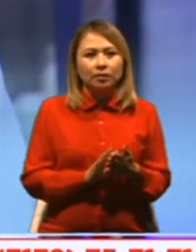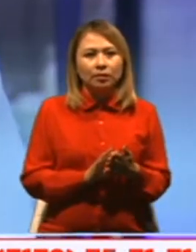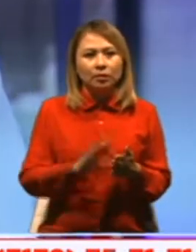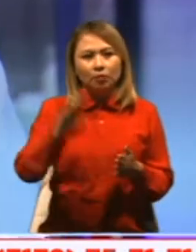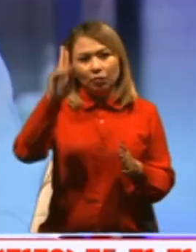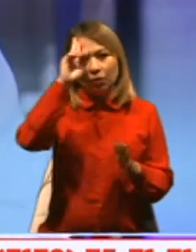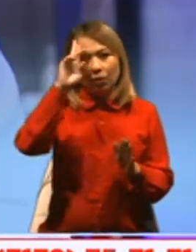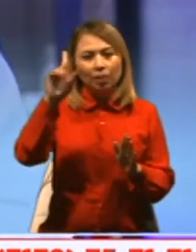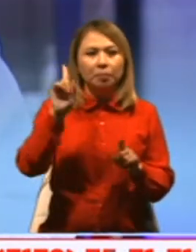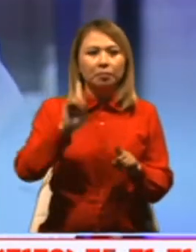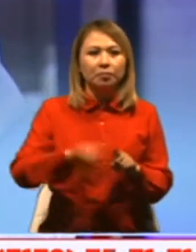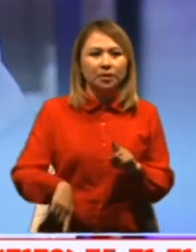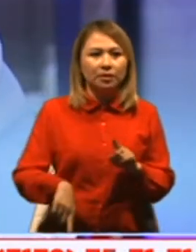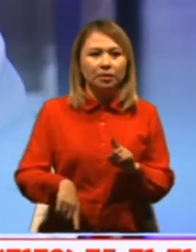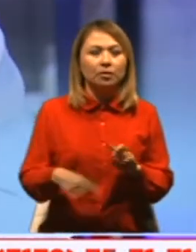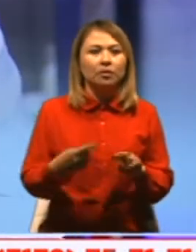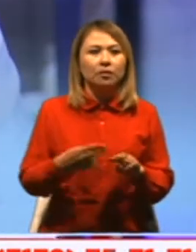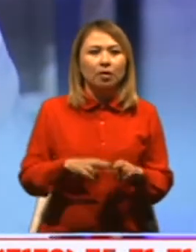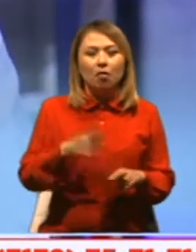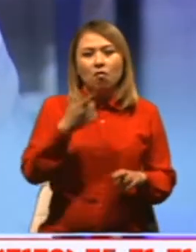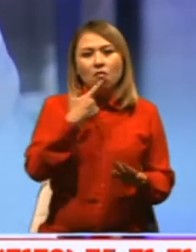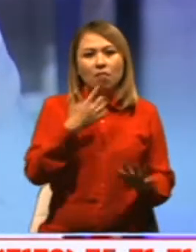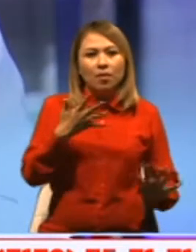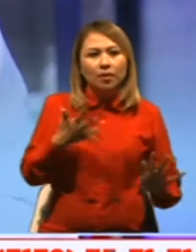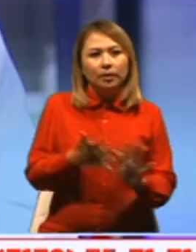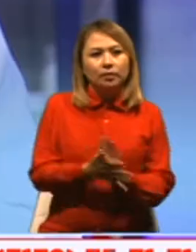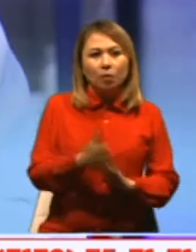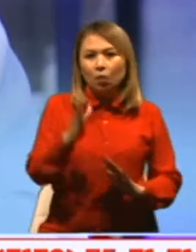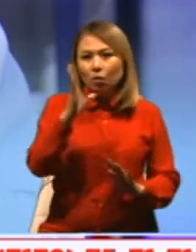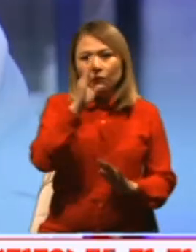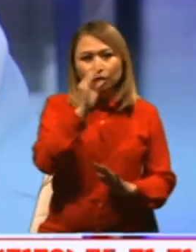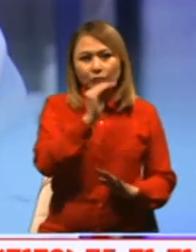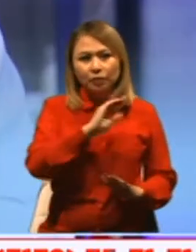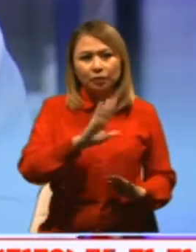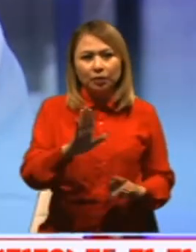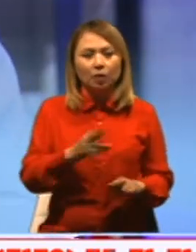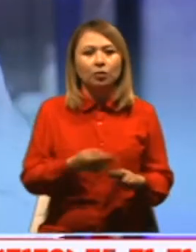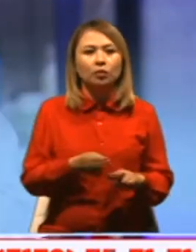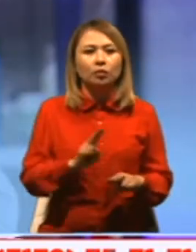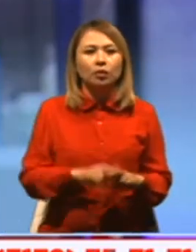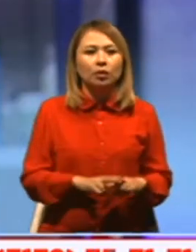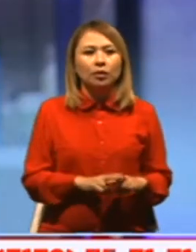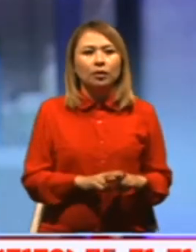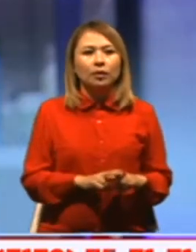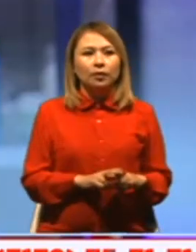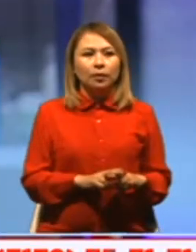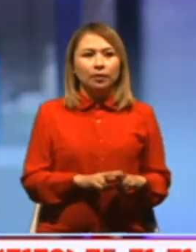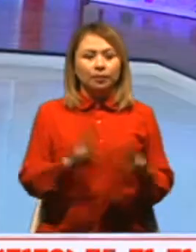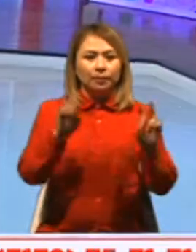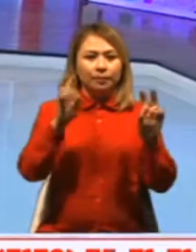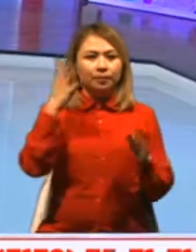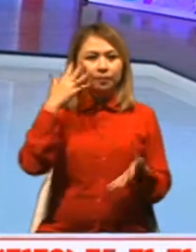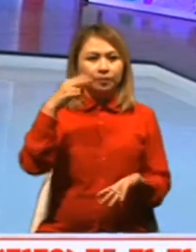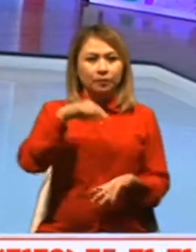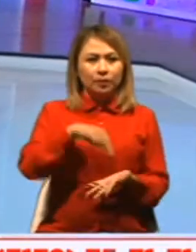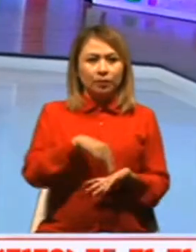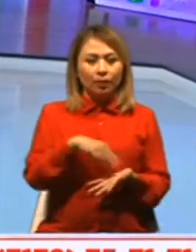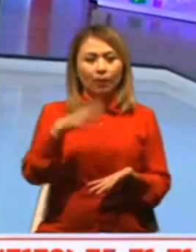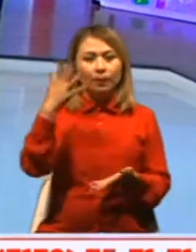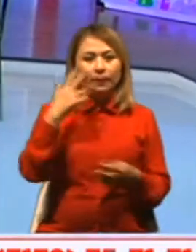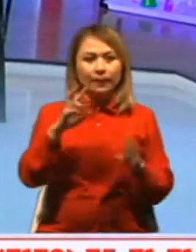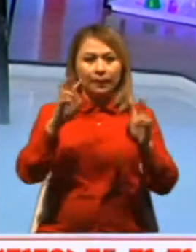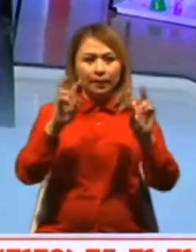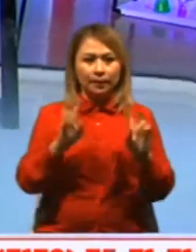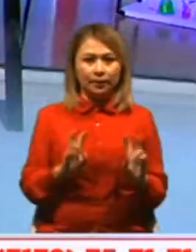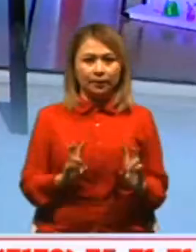шығып кетеді. Адам организмге қанға сіңіп үлгермейді су. Көп пайызы. Бұл тұрып ішкен кездегі. Ал енді отырып